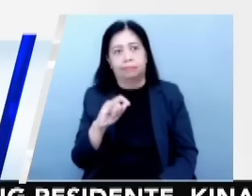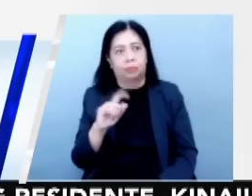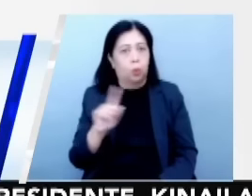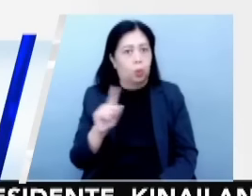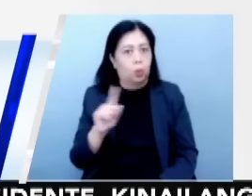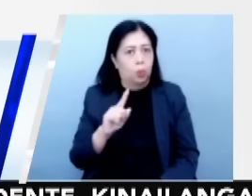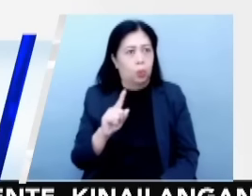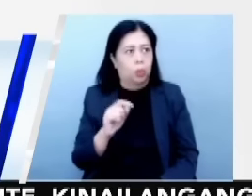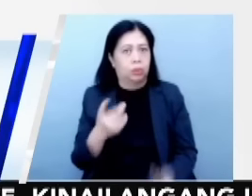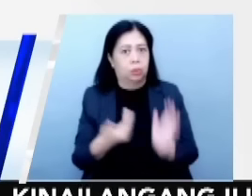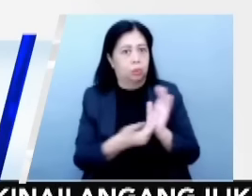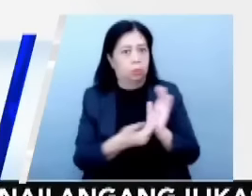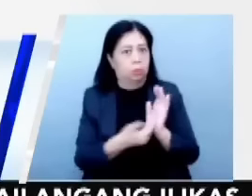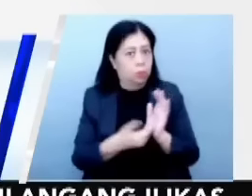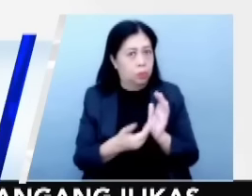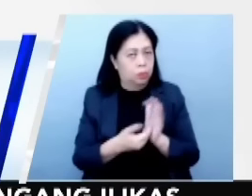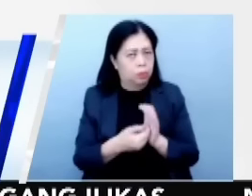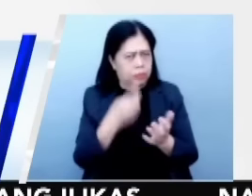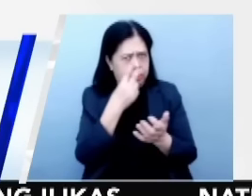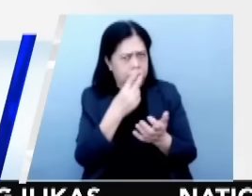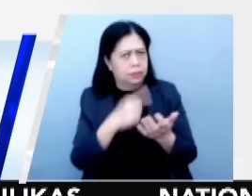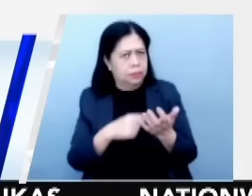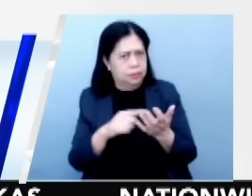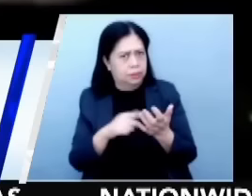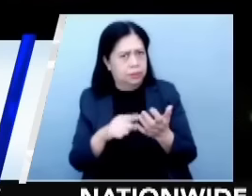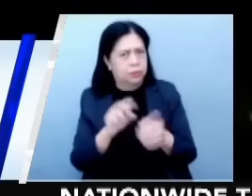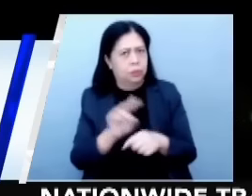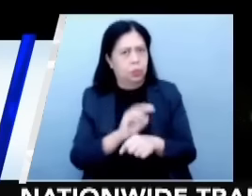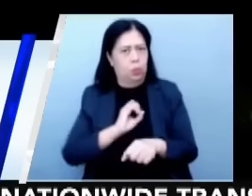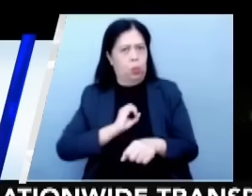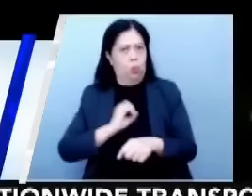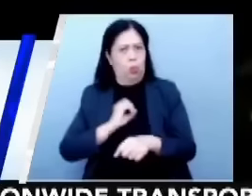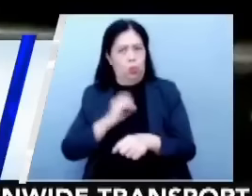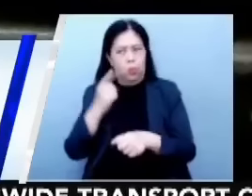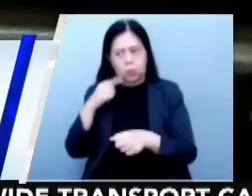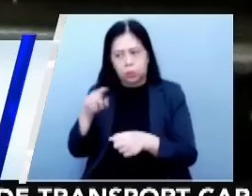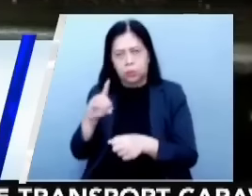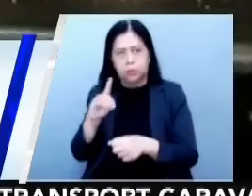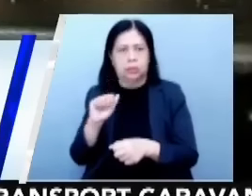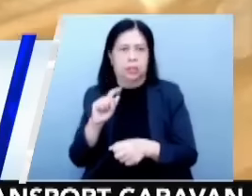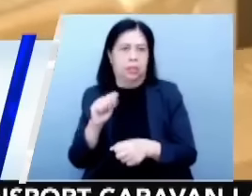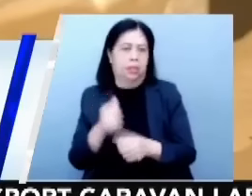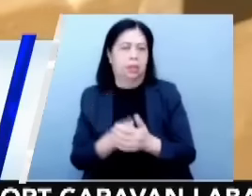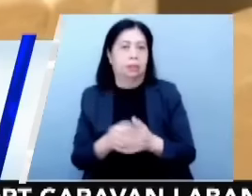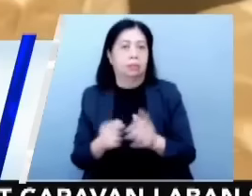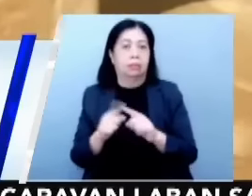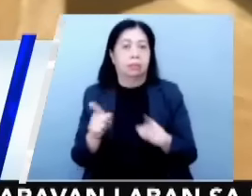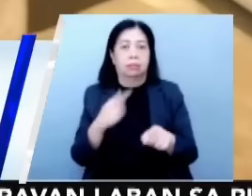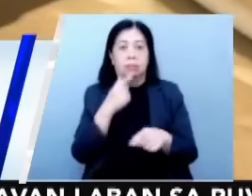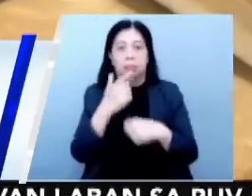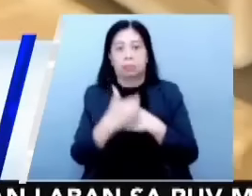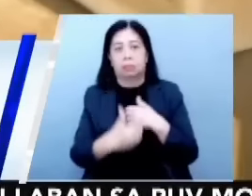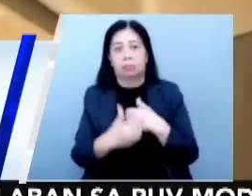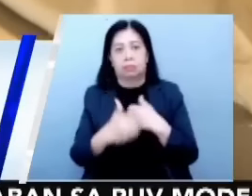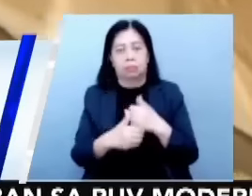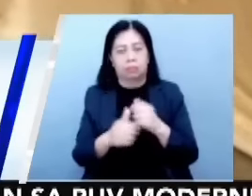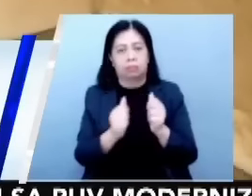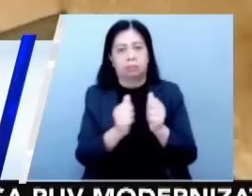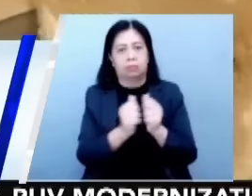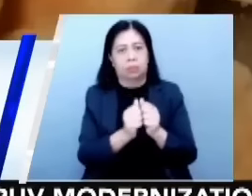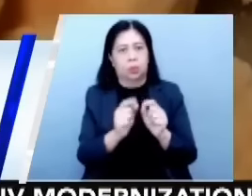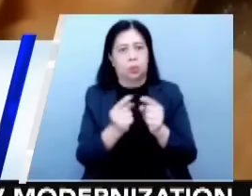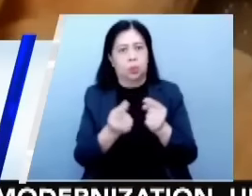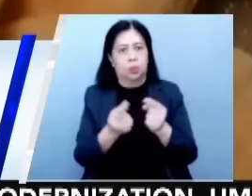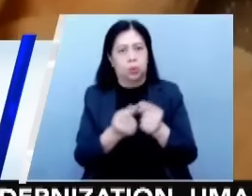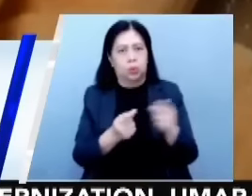nila, bine-verify natin yan using our own market data. Pero ayon sa panaderong Pilipino, samahan naman ng mga community